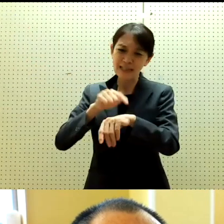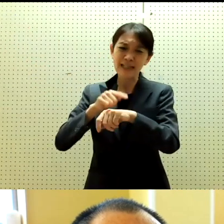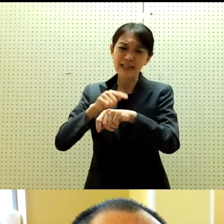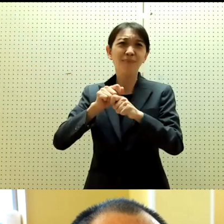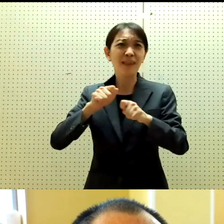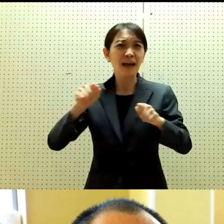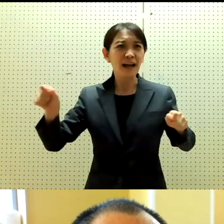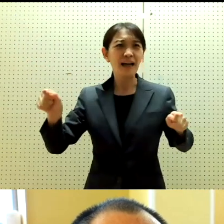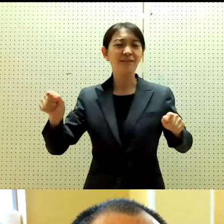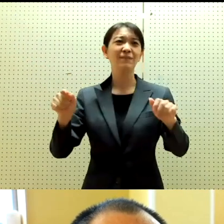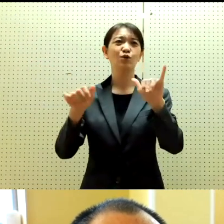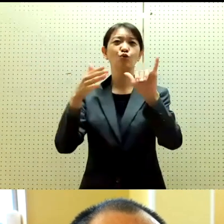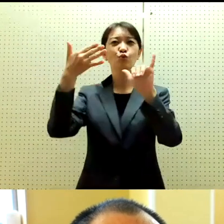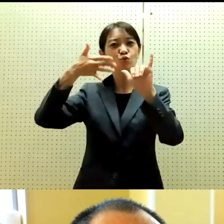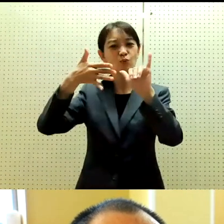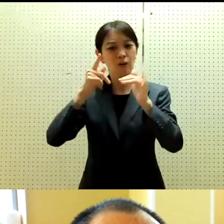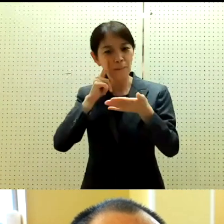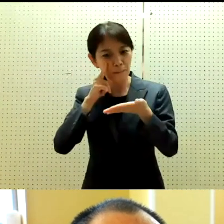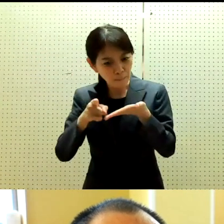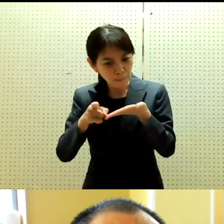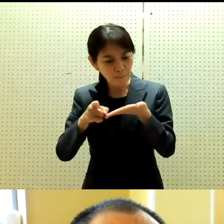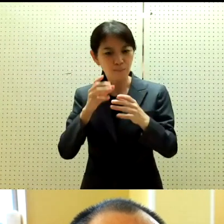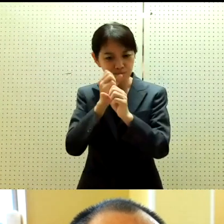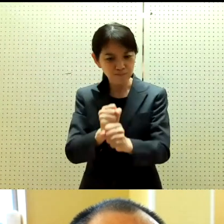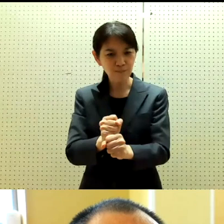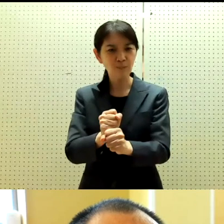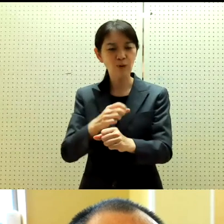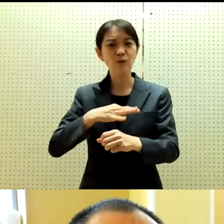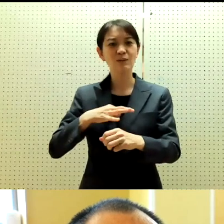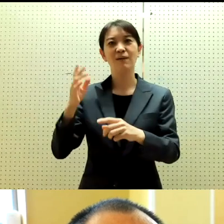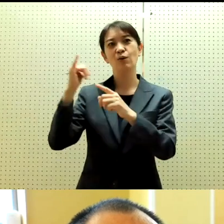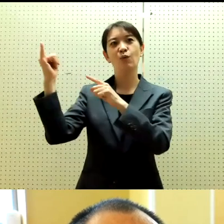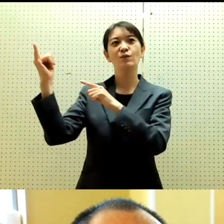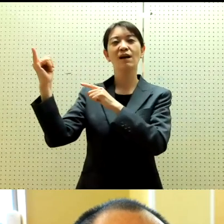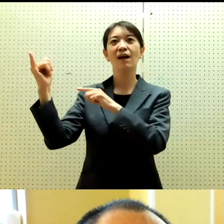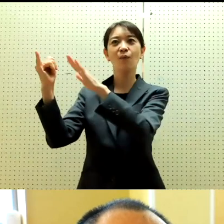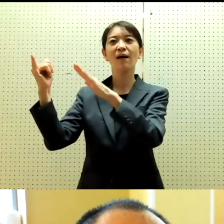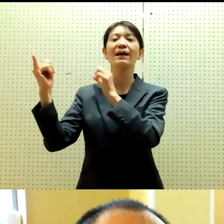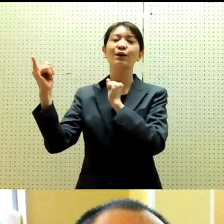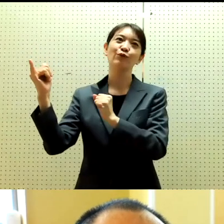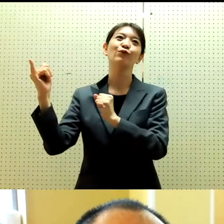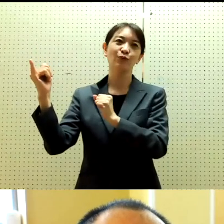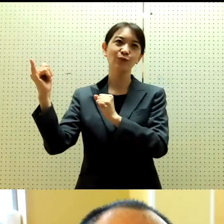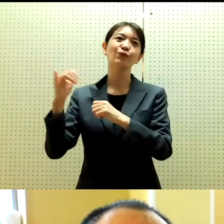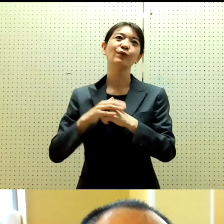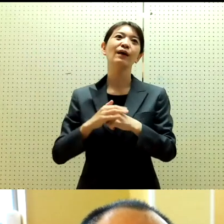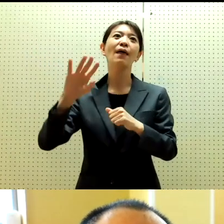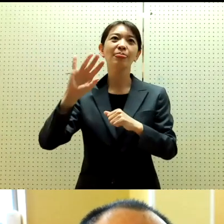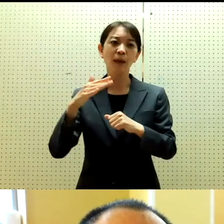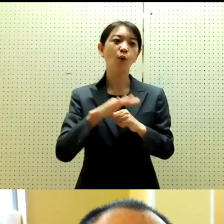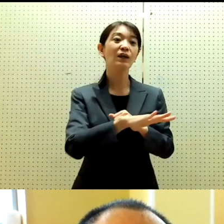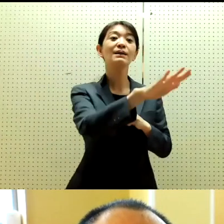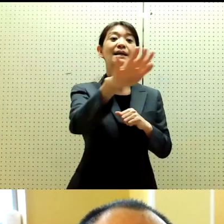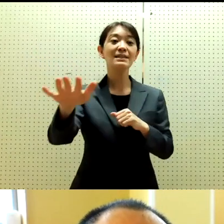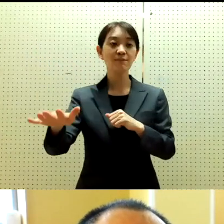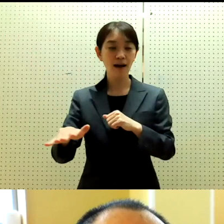ばっかり見すぎるんじゃないかっていうふうなことを心配されてる、まあ、向きもあるでしょうと。 でも君たちはそ